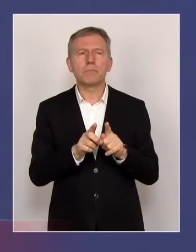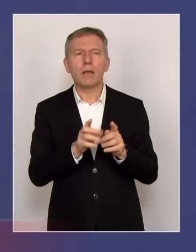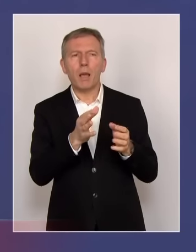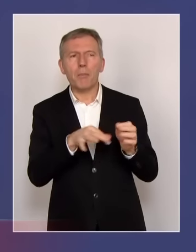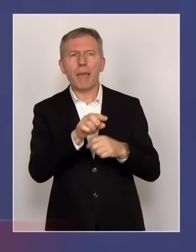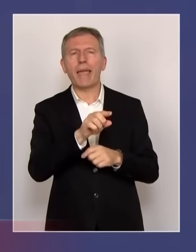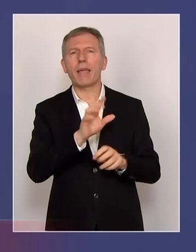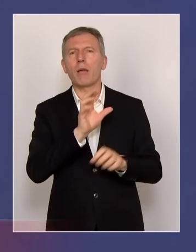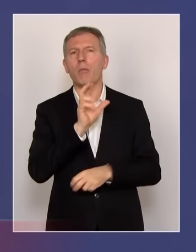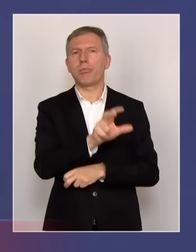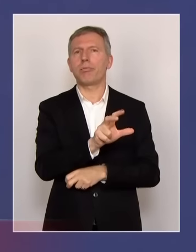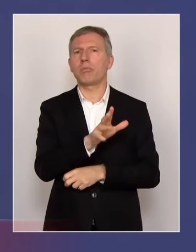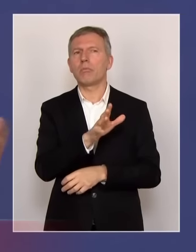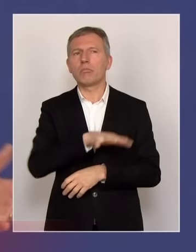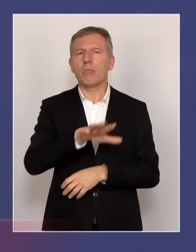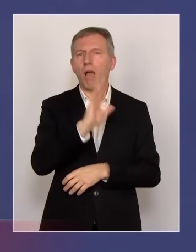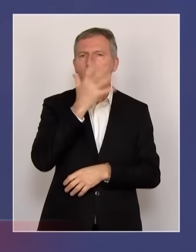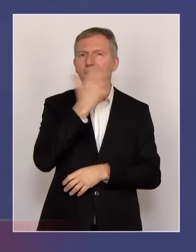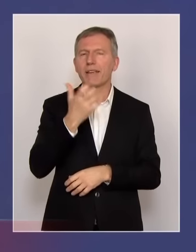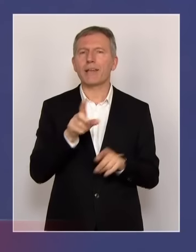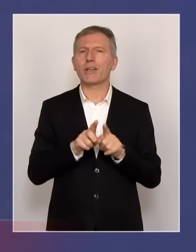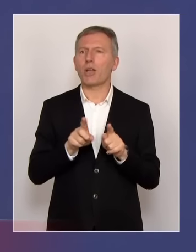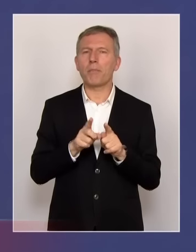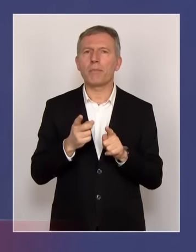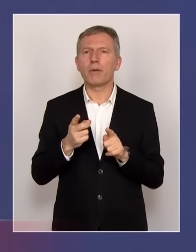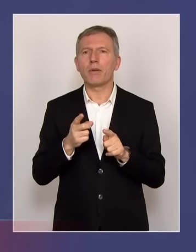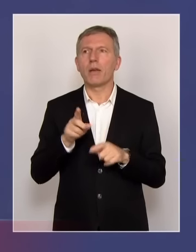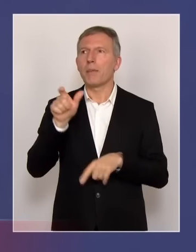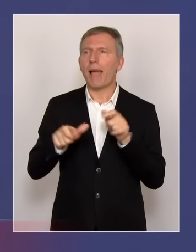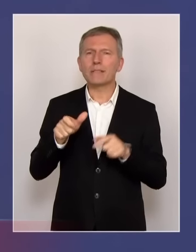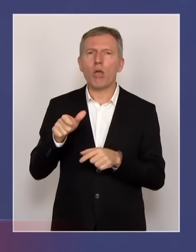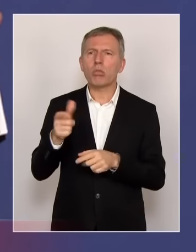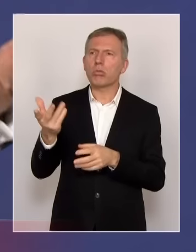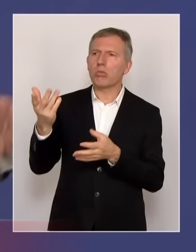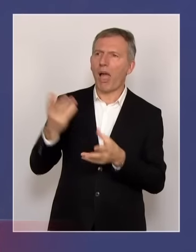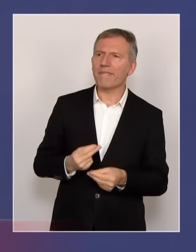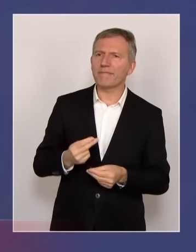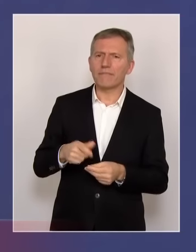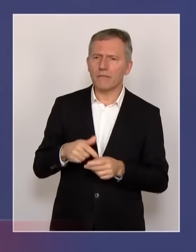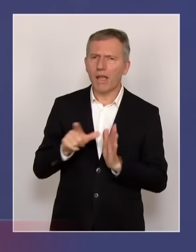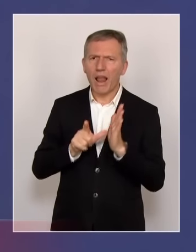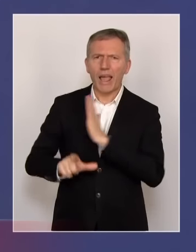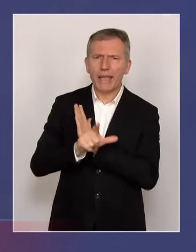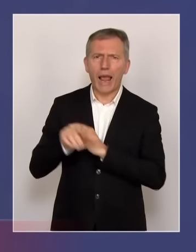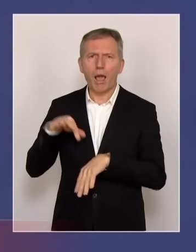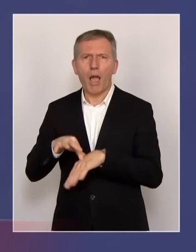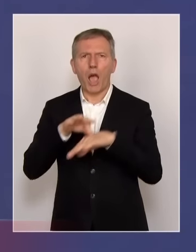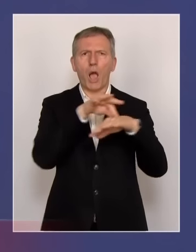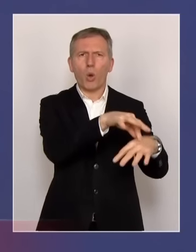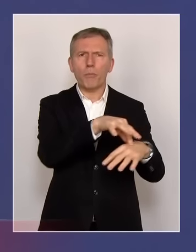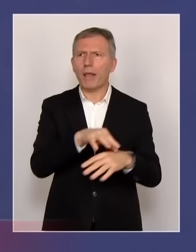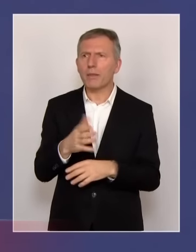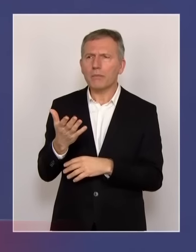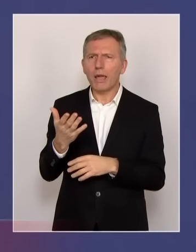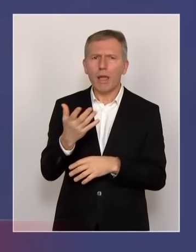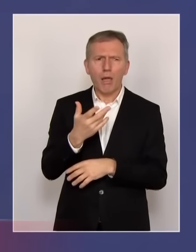pays tiers sur le continent africain ou ailleurs où il s'agirait d'aller raccompagner des gens venus illégalement sur notre sol qui ne viennent pas de ces mêmes